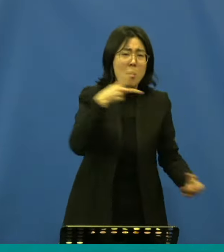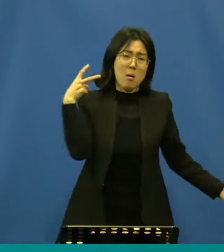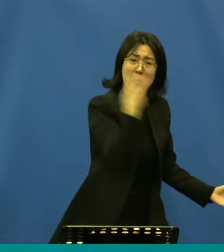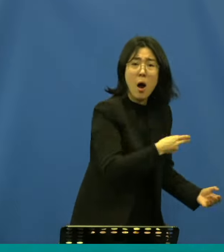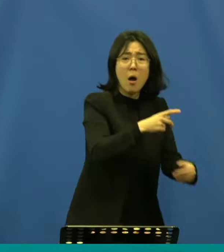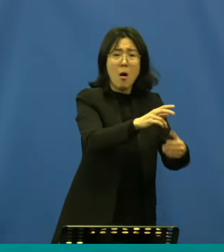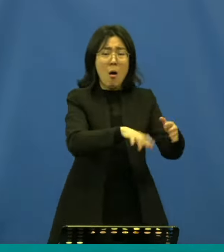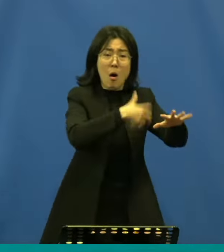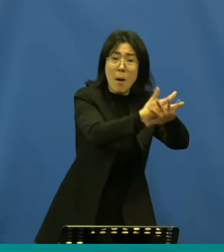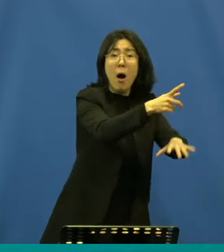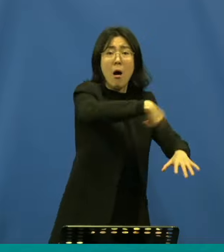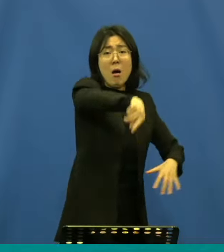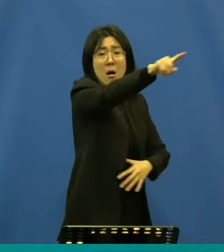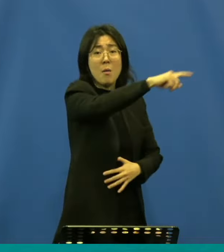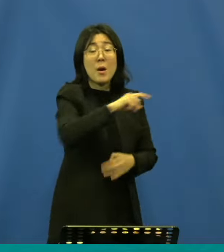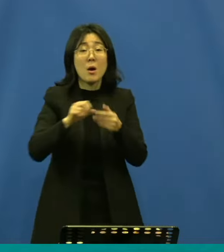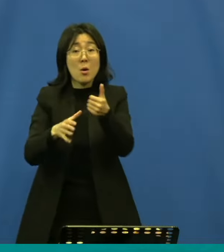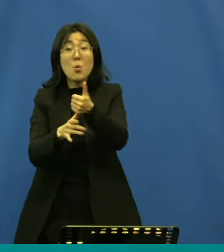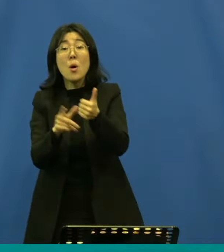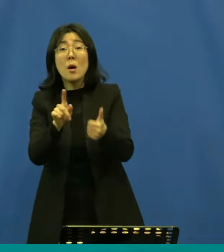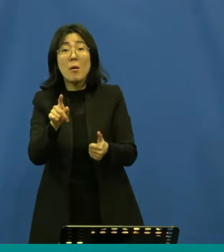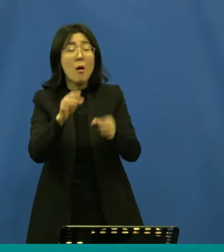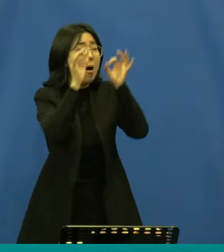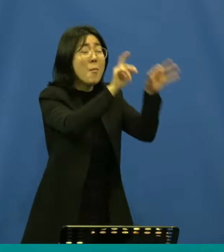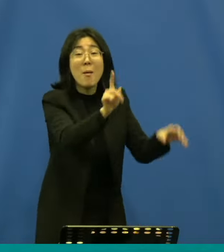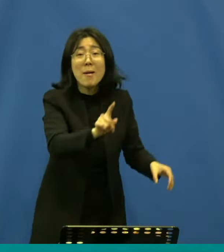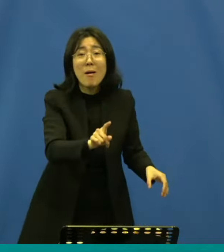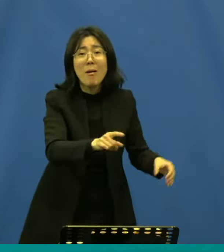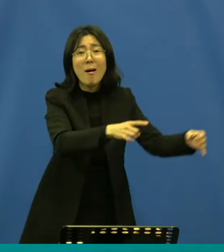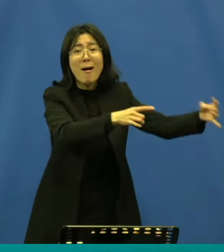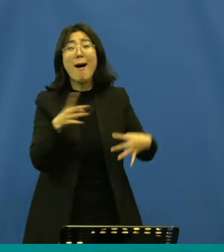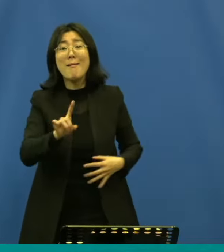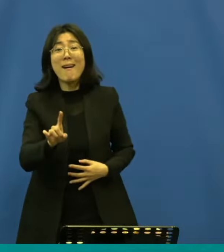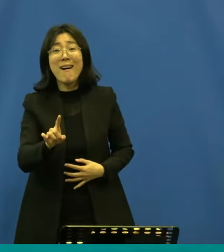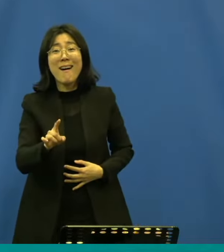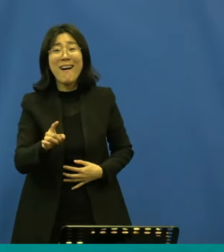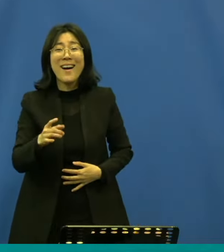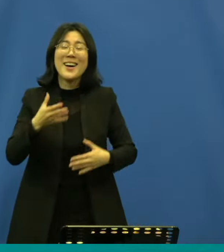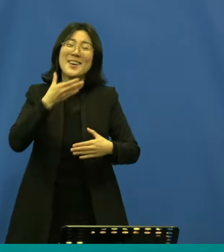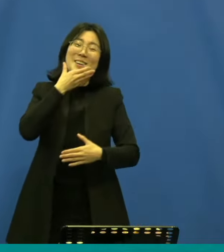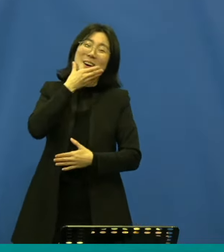그 성공적인 사역을 끝내고 기쁨이 넘쳐야 됩니다. 지금 이 장면은.